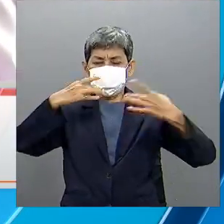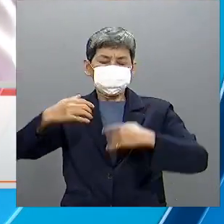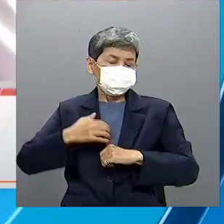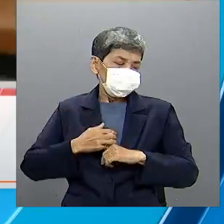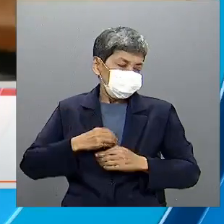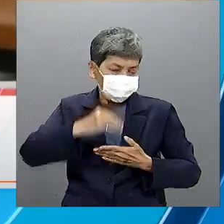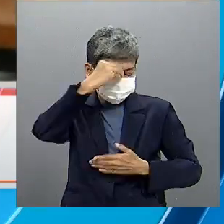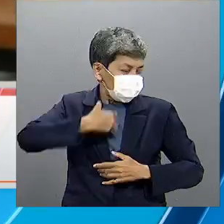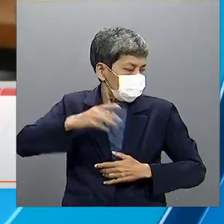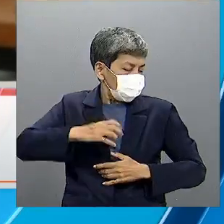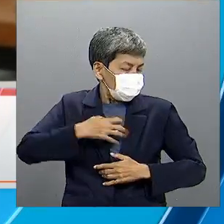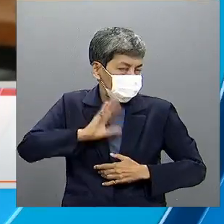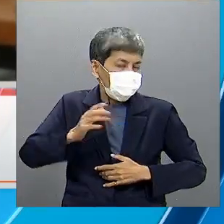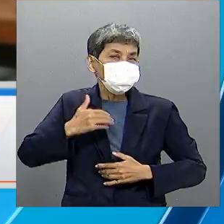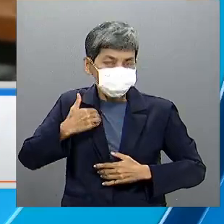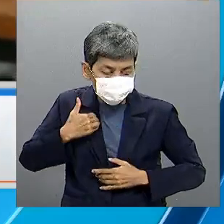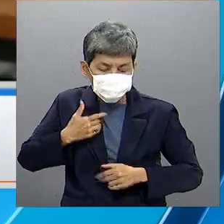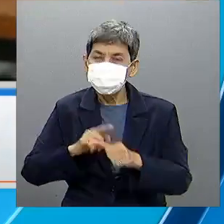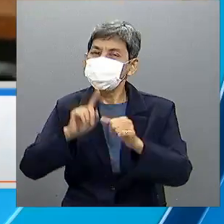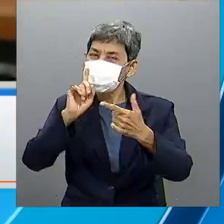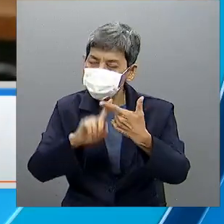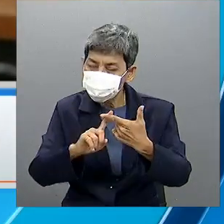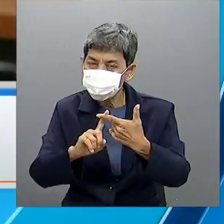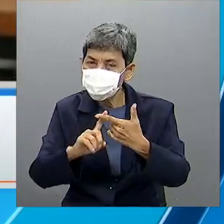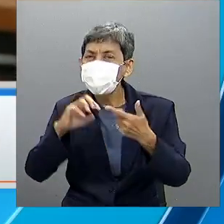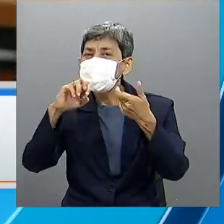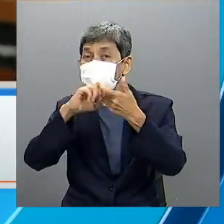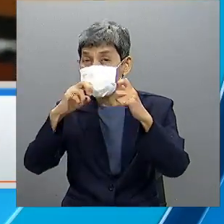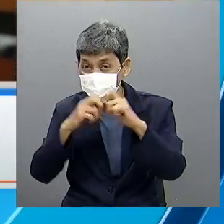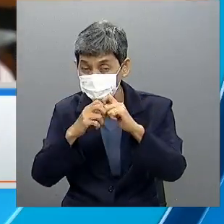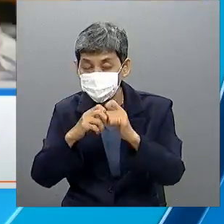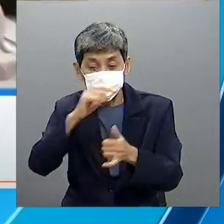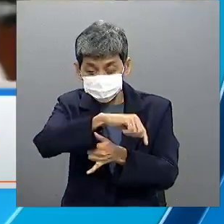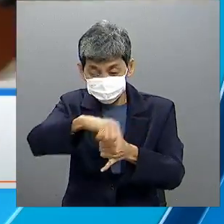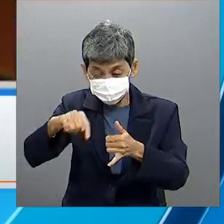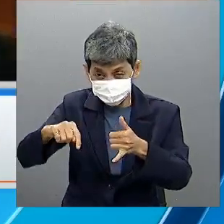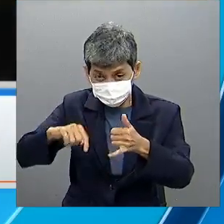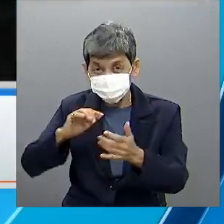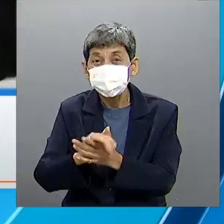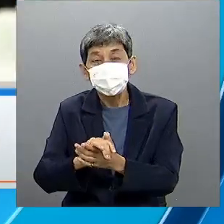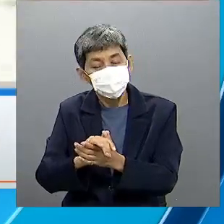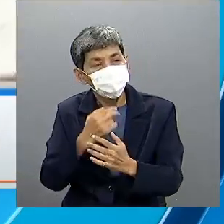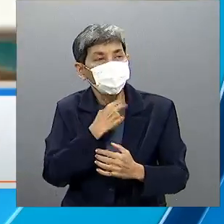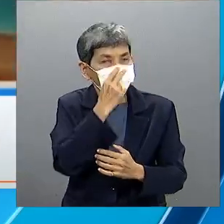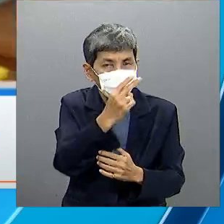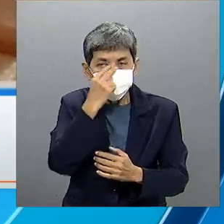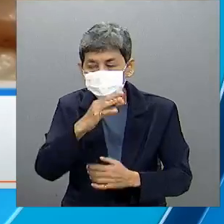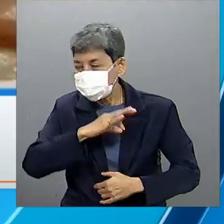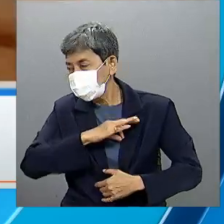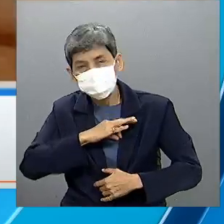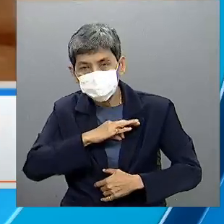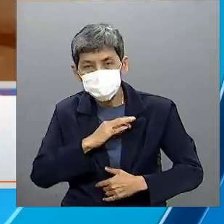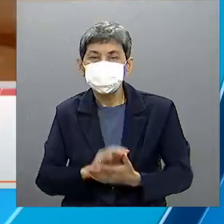าหรือว่าจะเป็นเรื่องของปัญหาแวดล้อมของเขาการสิ่งที่เขาพบเจอหรือว่าจะเป็นด้านทุนทรัพย์